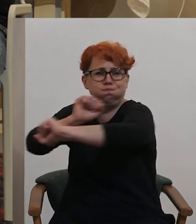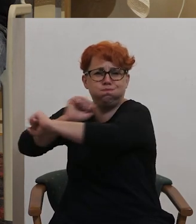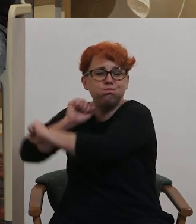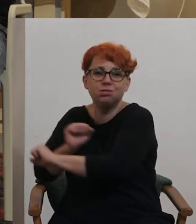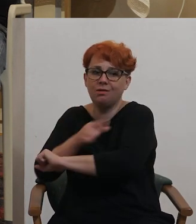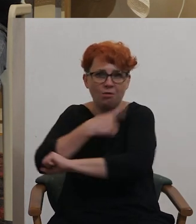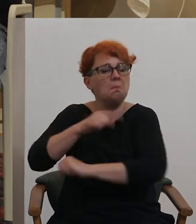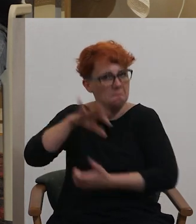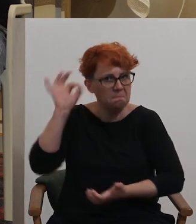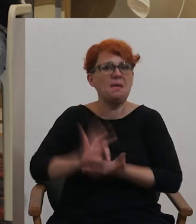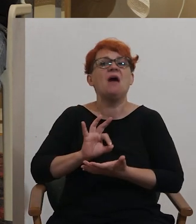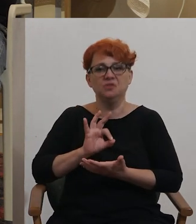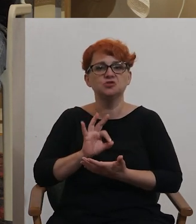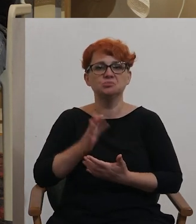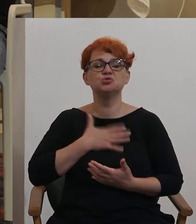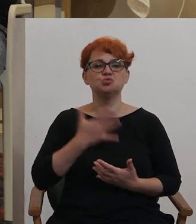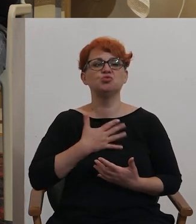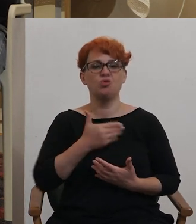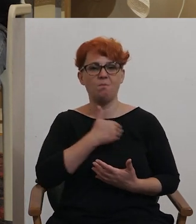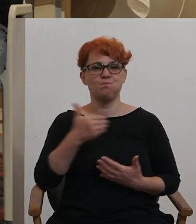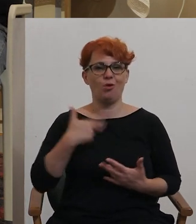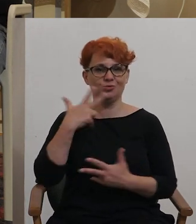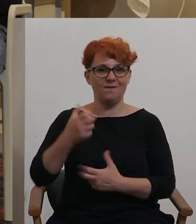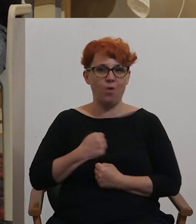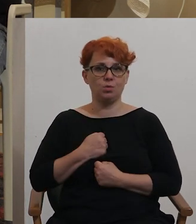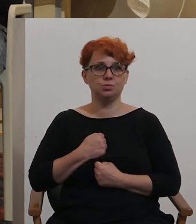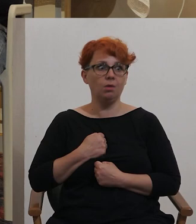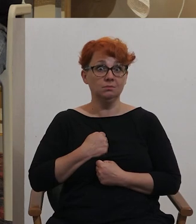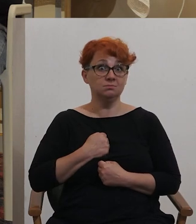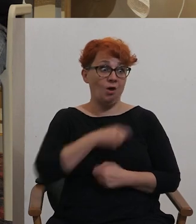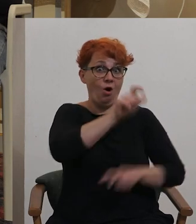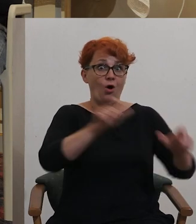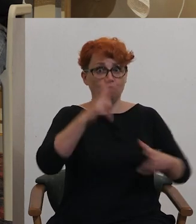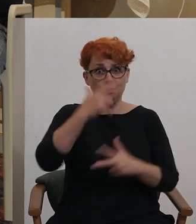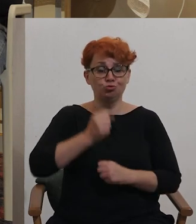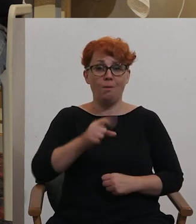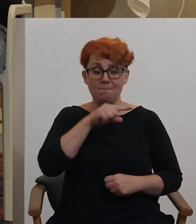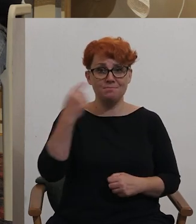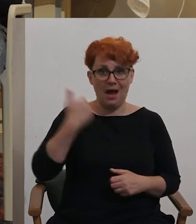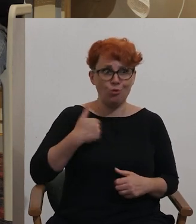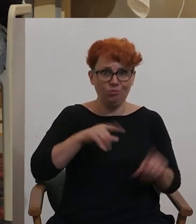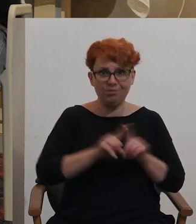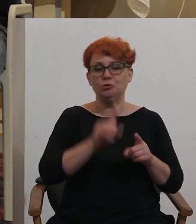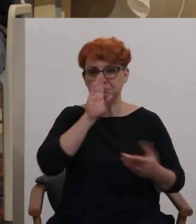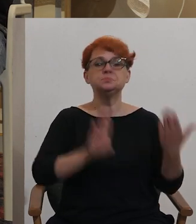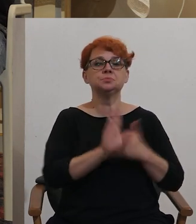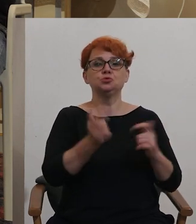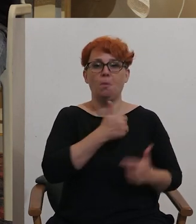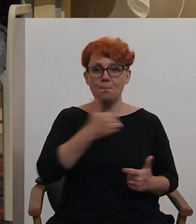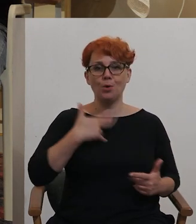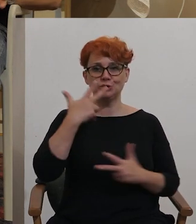nie miał wątpliwości, że jest w Wojsku Polskim. I ci Białorusini też okazali się żołnierzami polskimi. Tu w